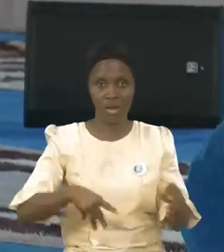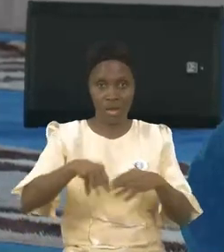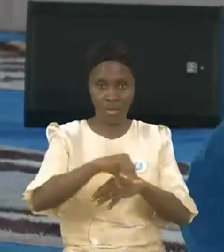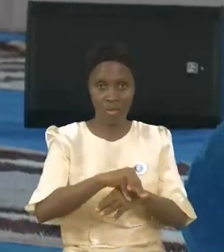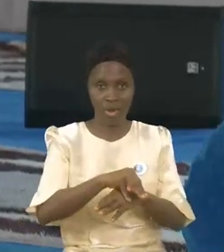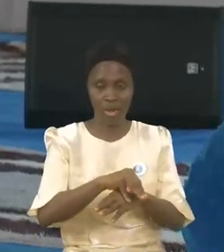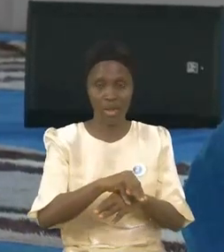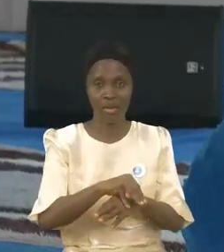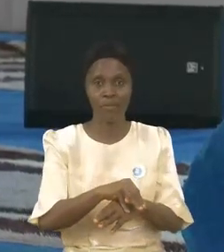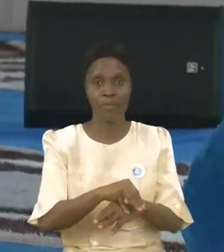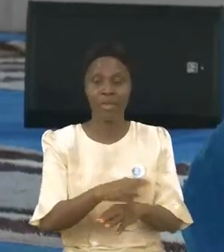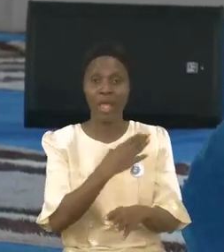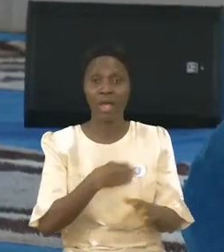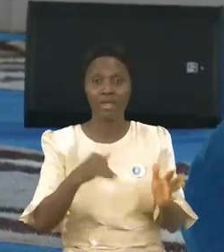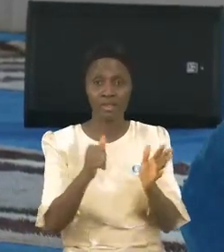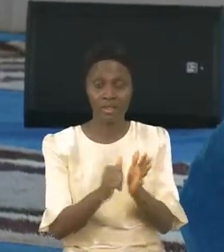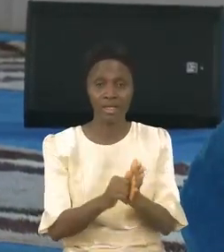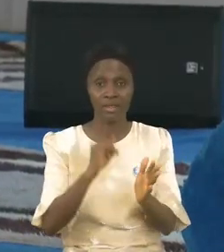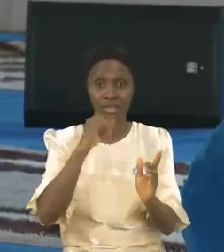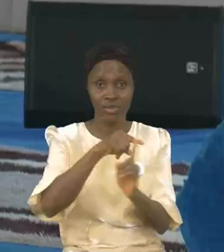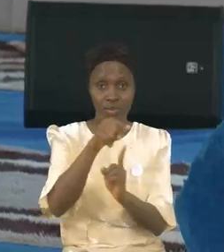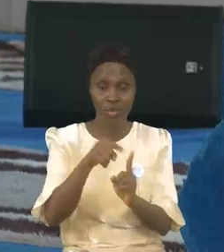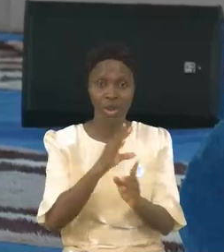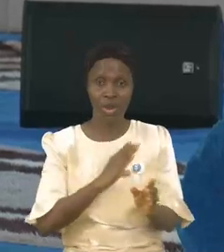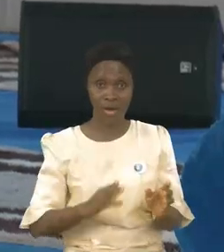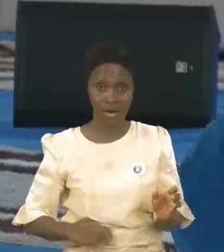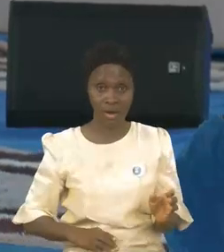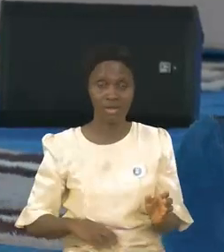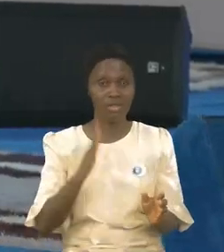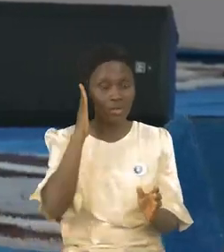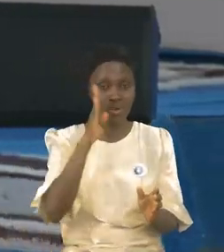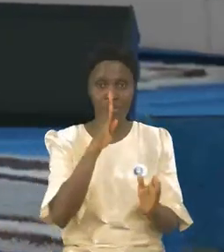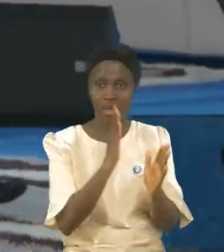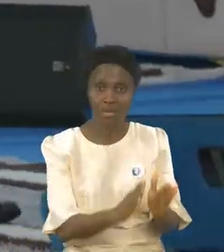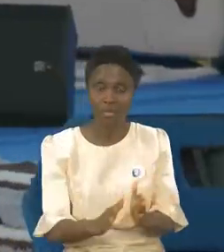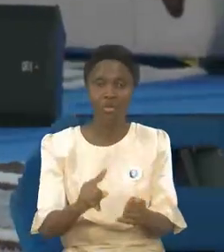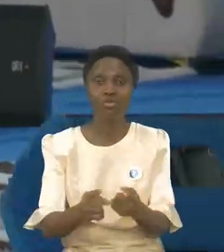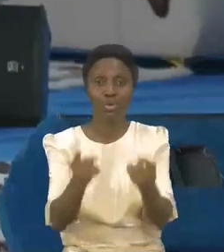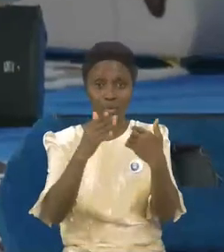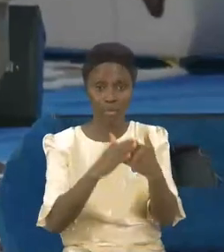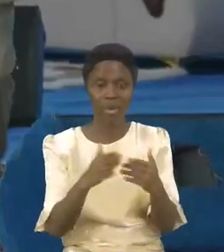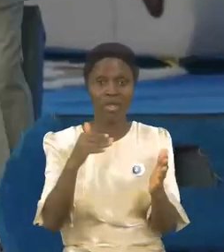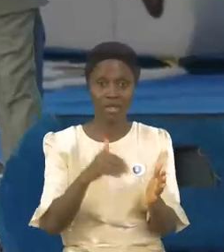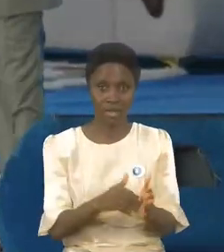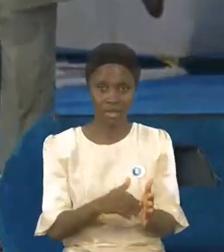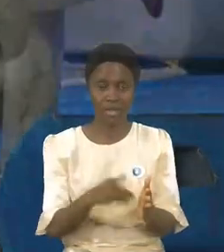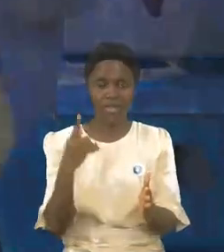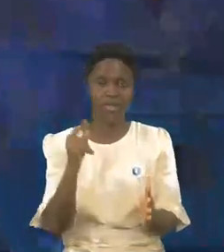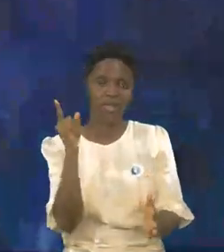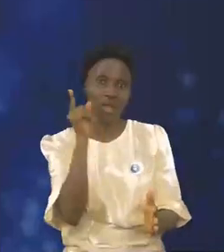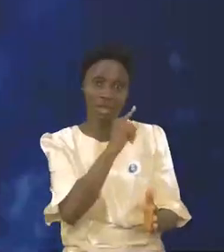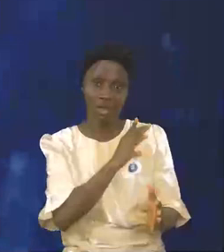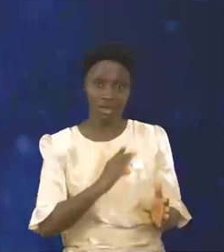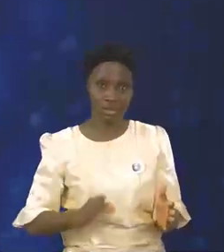Ce sera, oui, le réveil ou le renouvellement de l'Empire romain. Et c'est là que